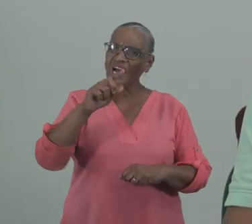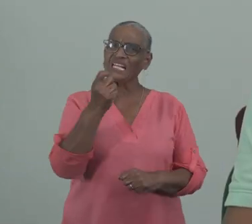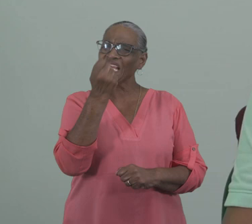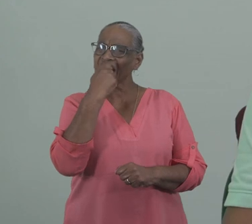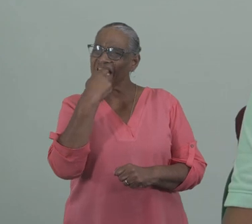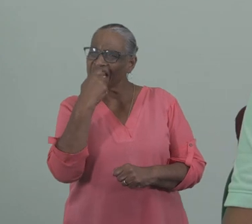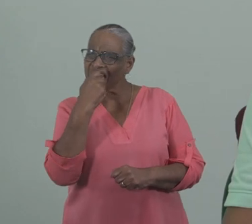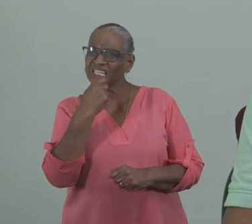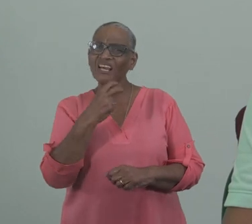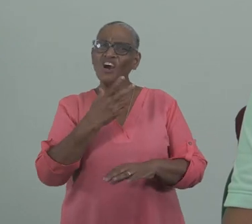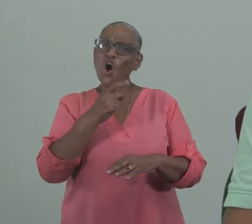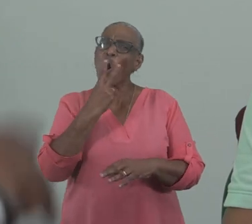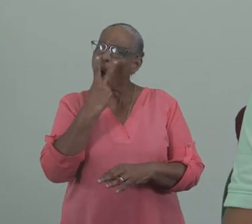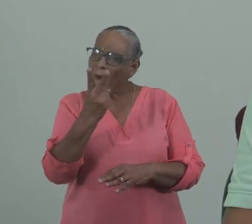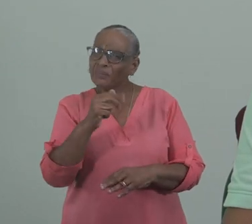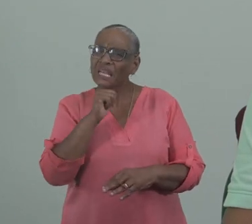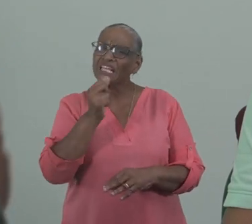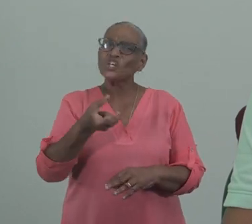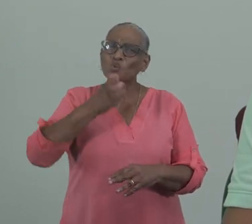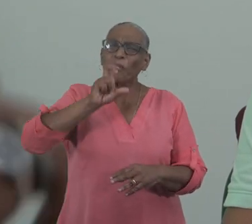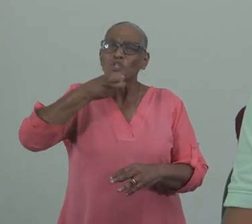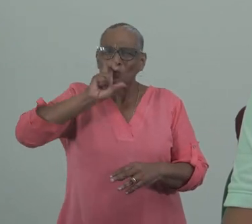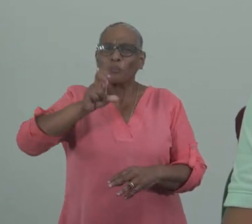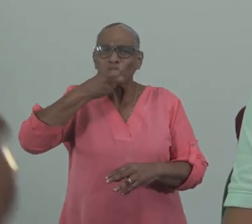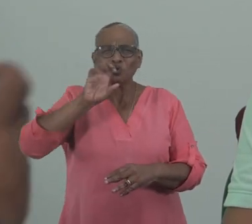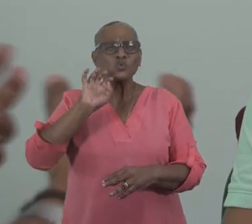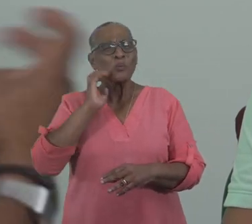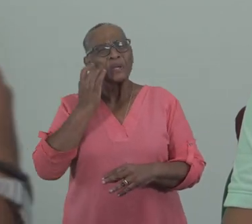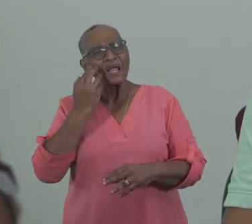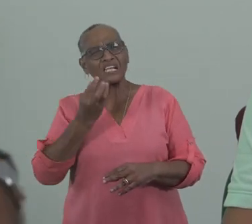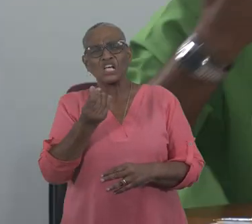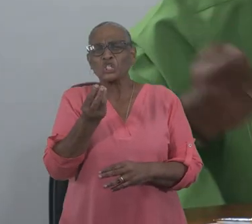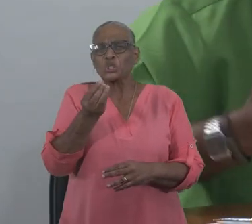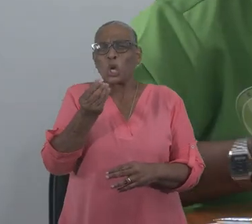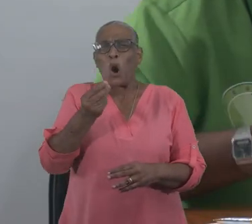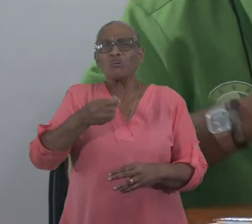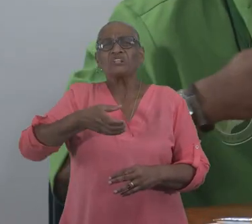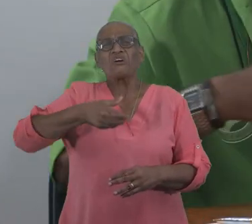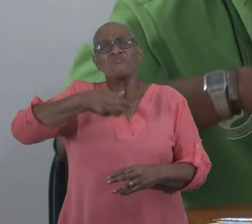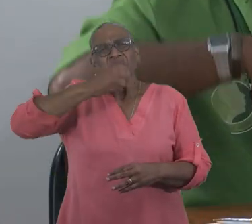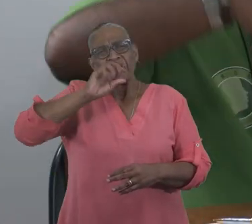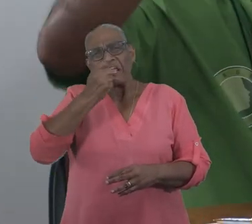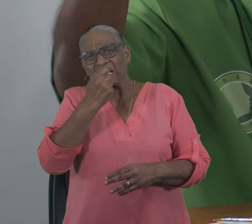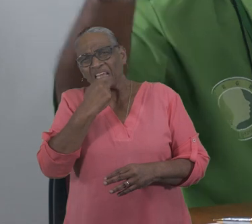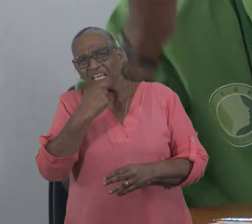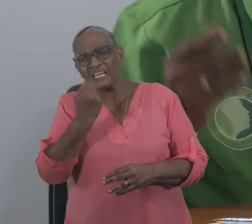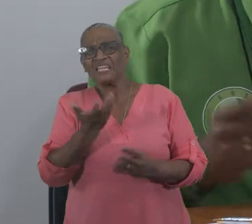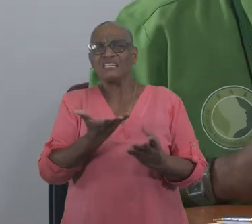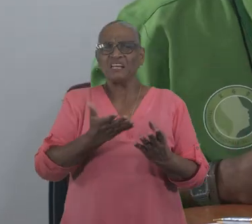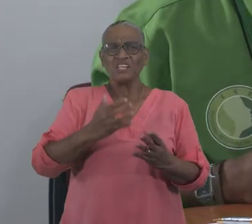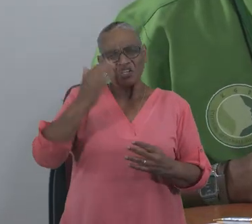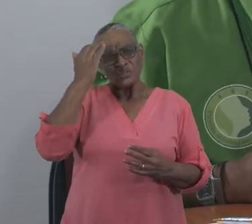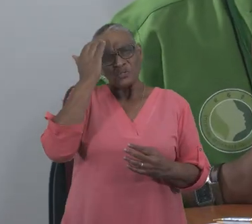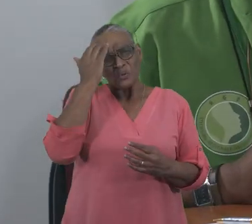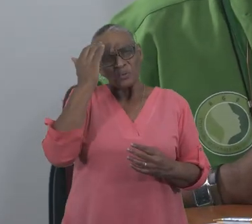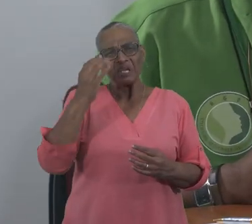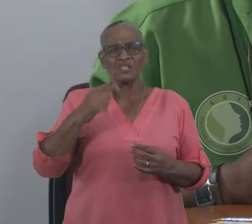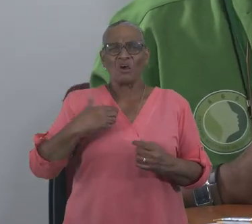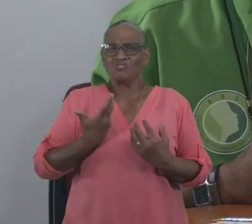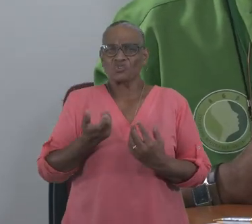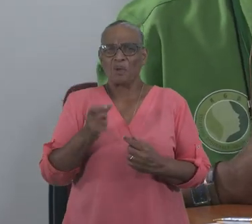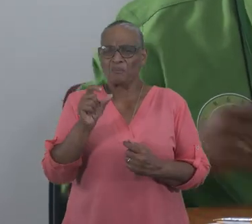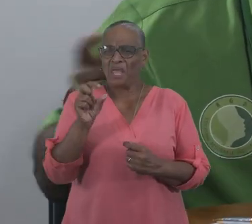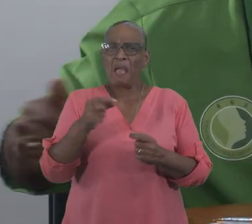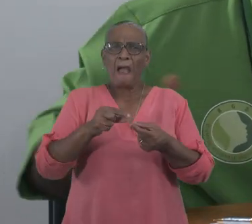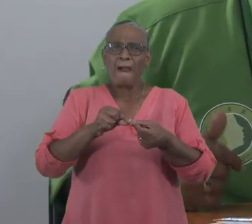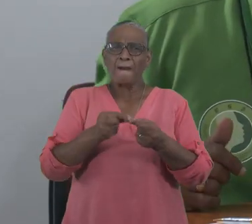op je voeding. Bijvoorbeeld nog een jan sop drink sopje, like alade, jan sop toe, dit soort zijn dat toen ze voeren. Misschien bepaalde gemeenschappen